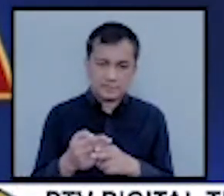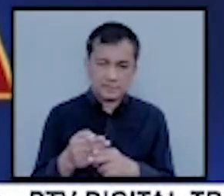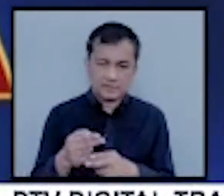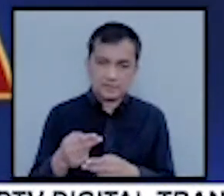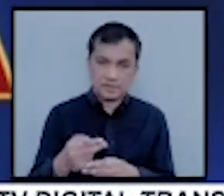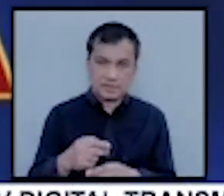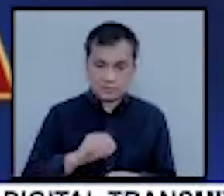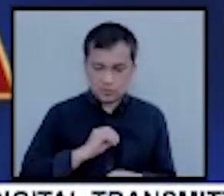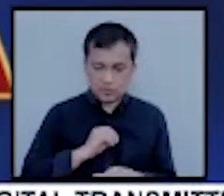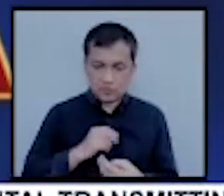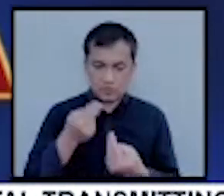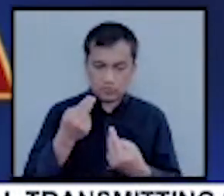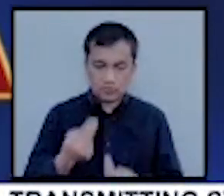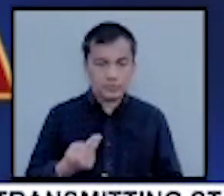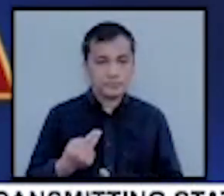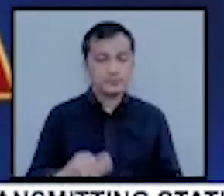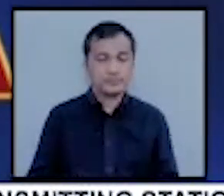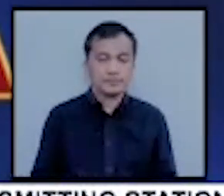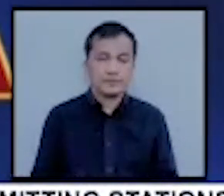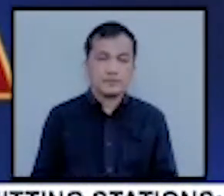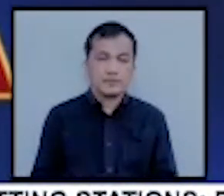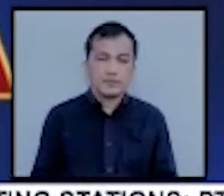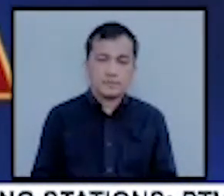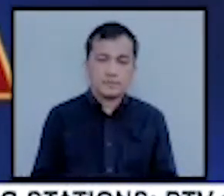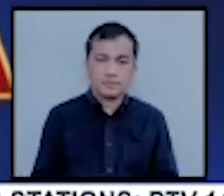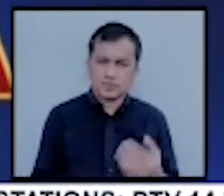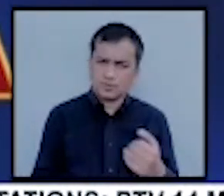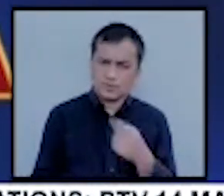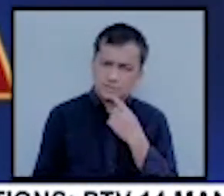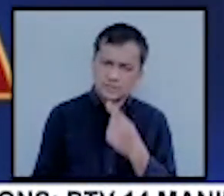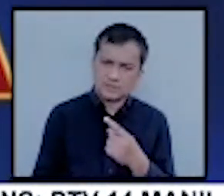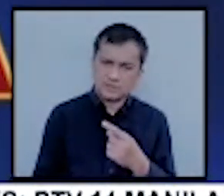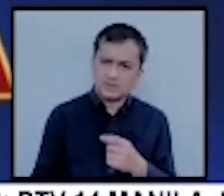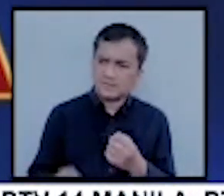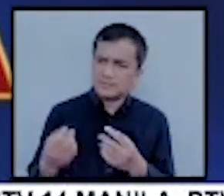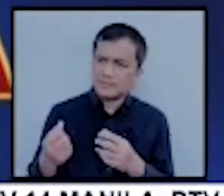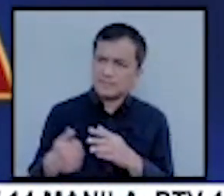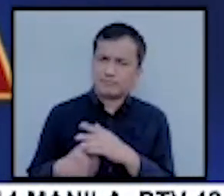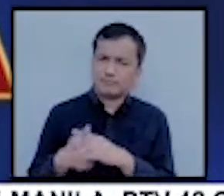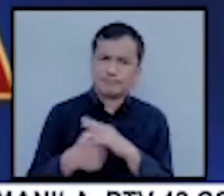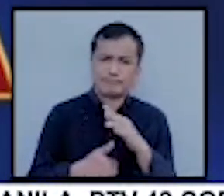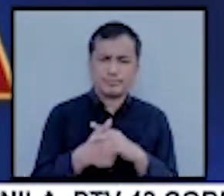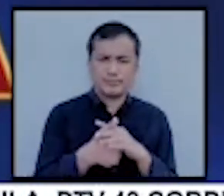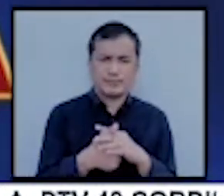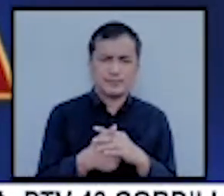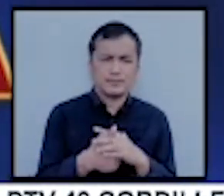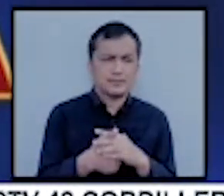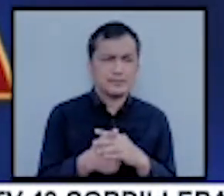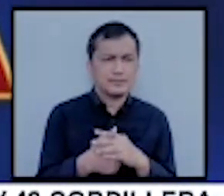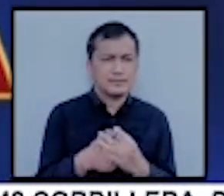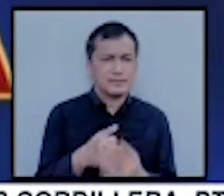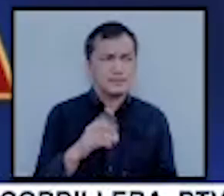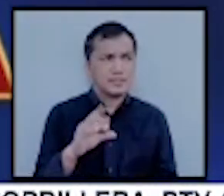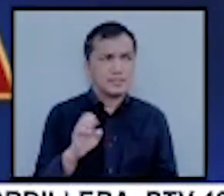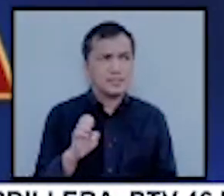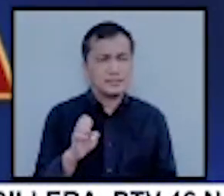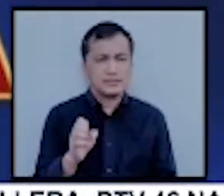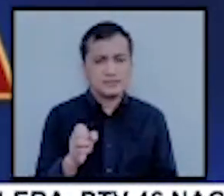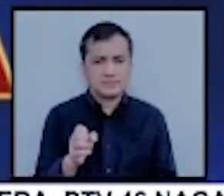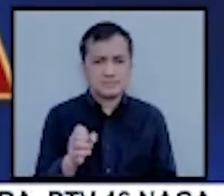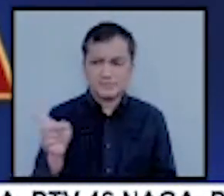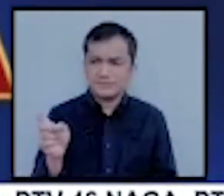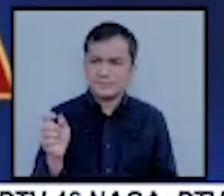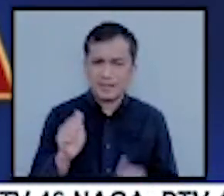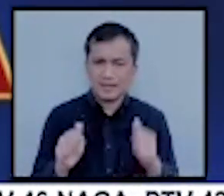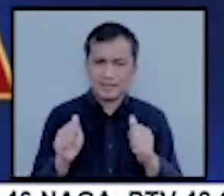karangalan. Kaya kung nasasabi ito, kasi marami ngayon nagsusulputang mga kaso na kung saan mga